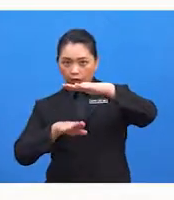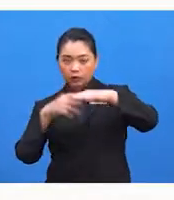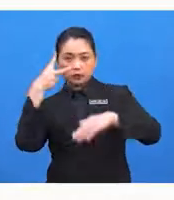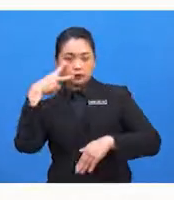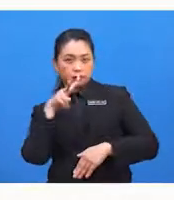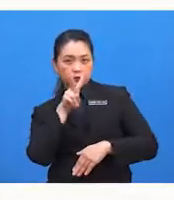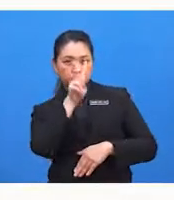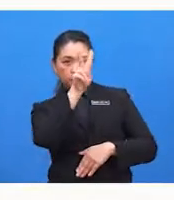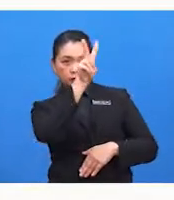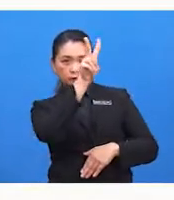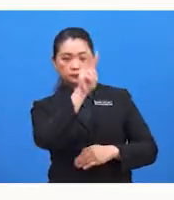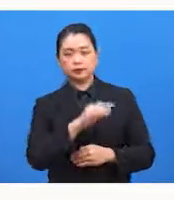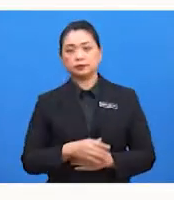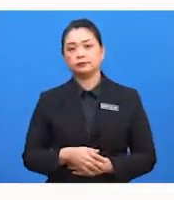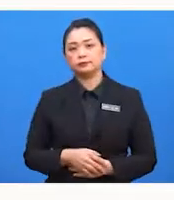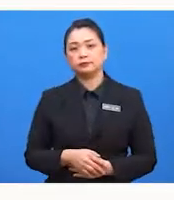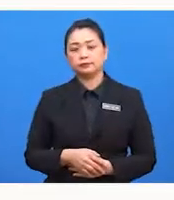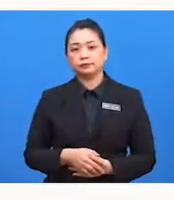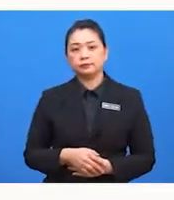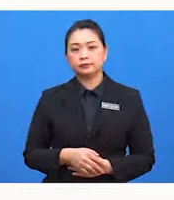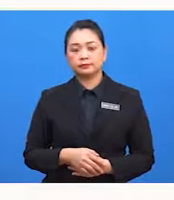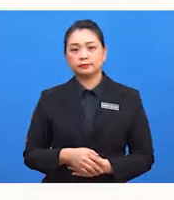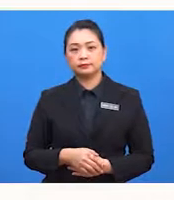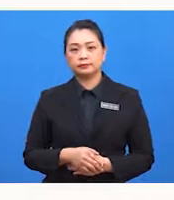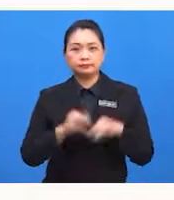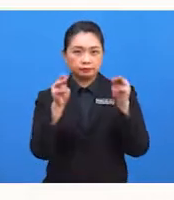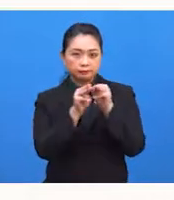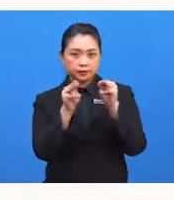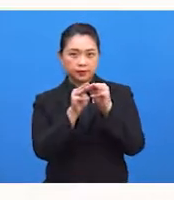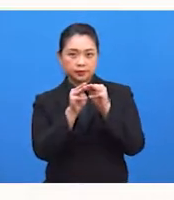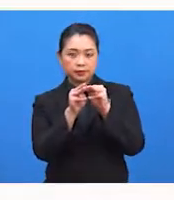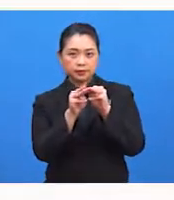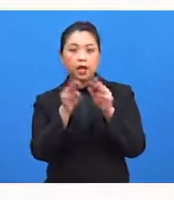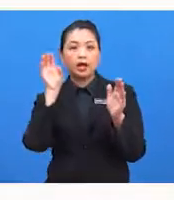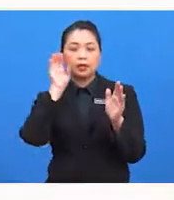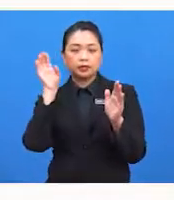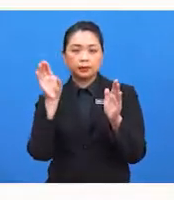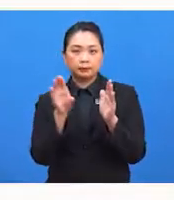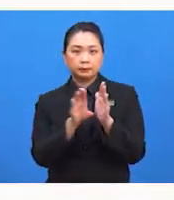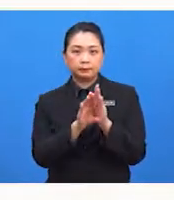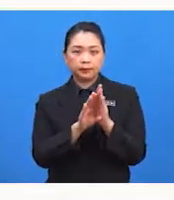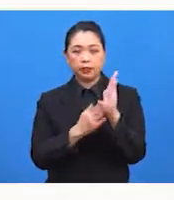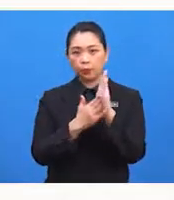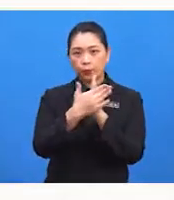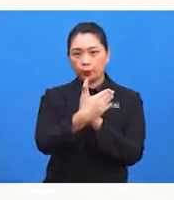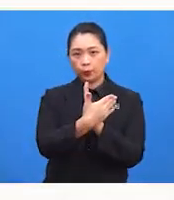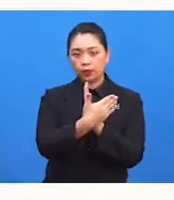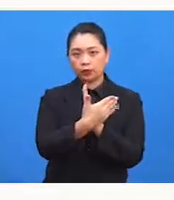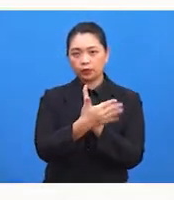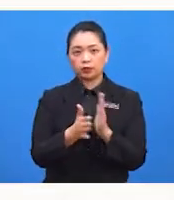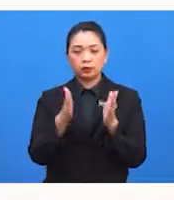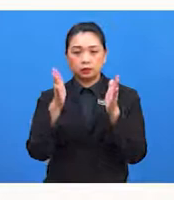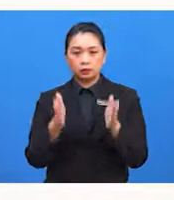yang mana perspektifnya seolah-olah digambarkan oleh pemerhati